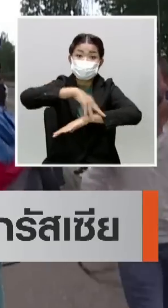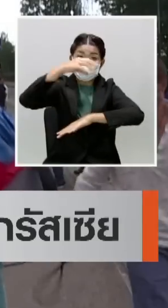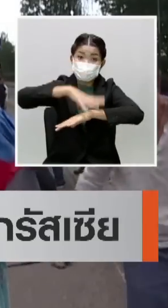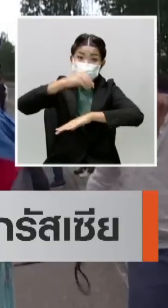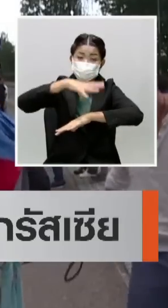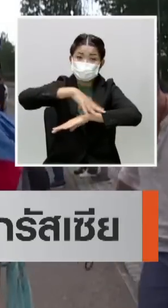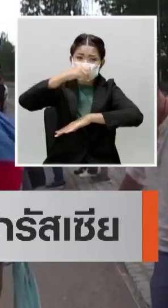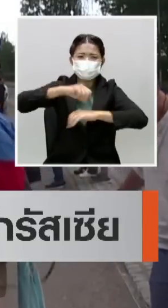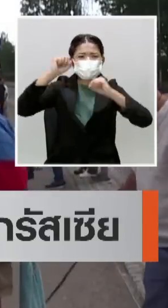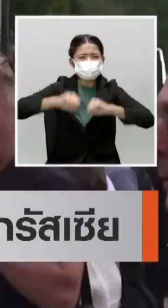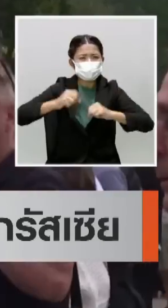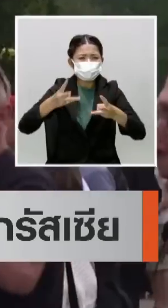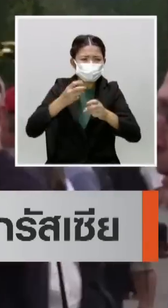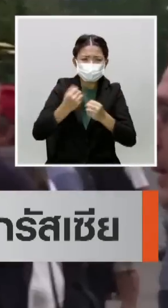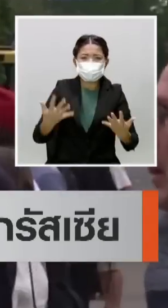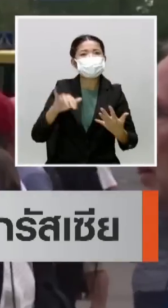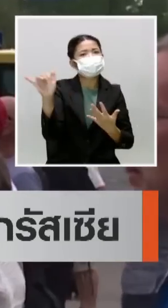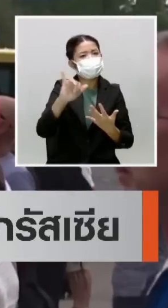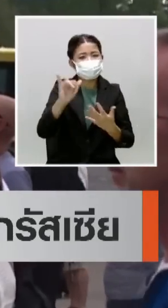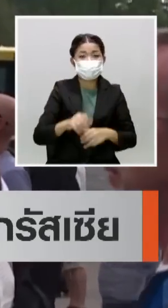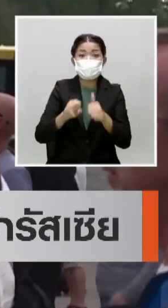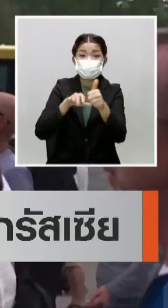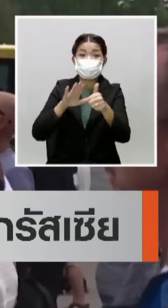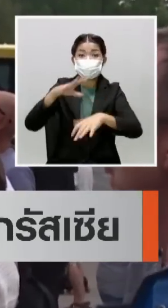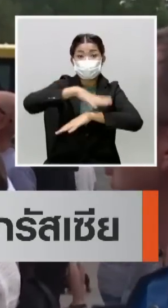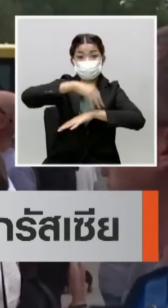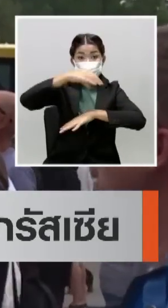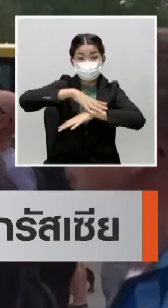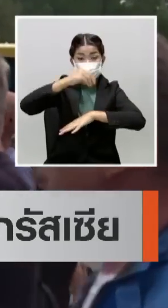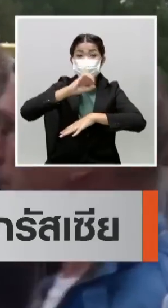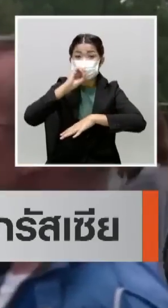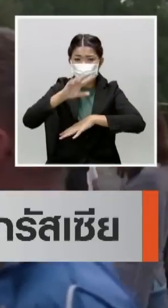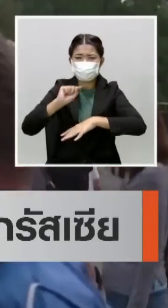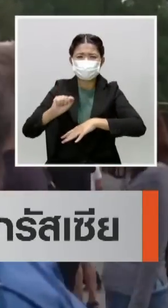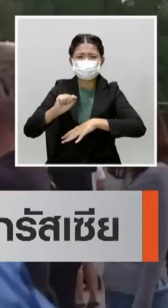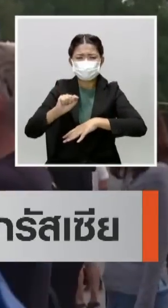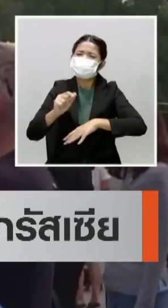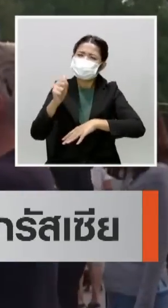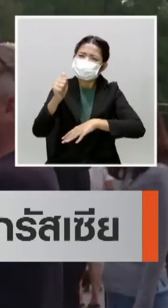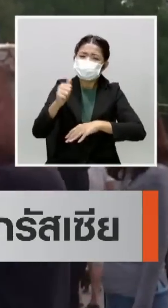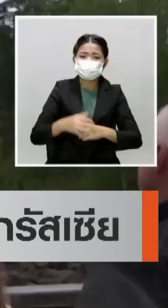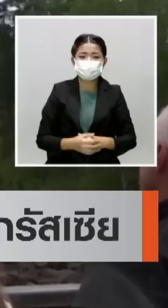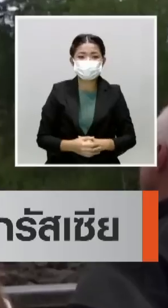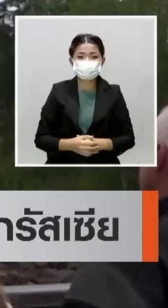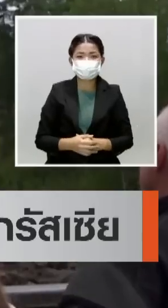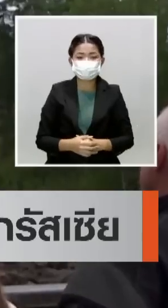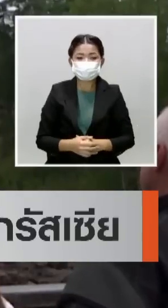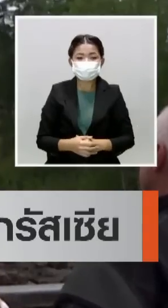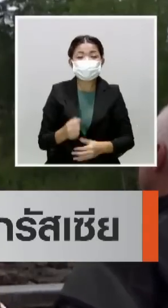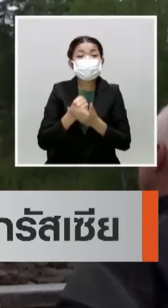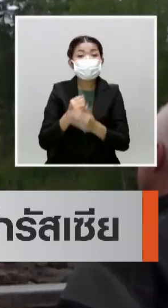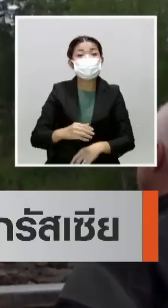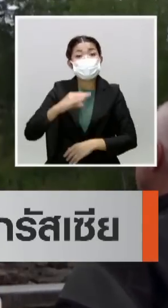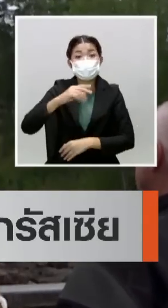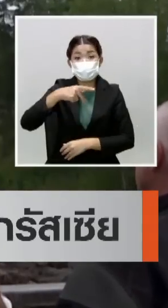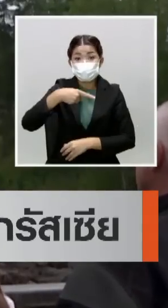ยังไม่ได้ตัดสินใจว่าจะทำยังไงนะคะแต่ว่าผู้นำสวีเดนระบุว่านี่เป็นข้อโต้แย้งที่ดีด้านโปแลนด์ก็สนับสนุนการ